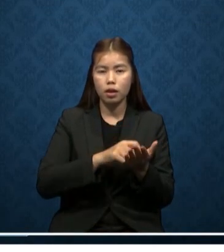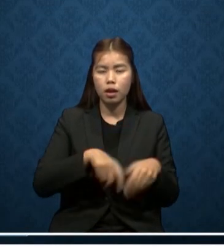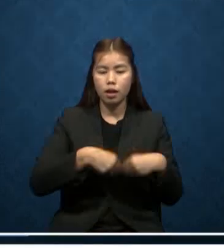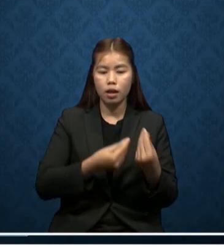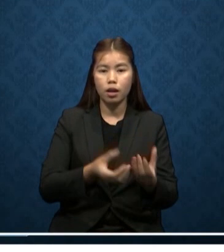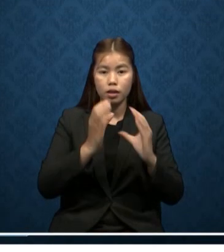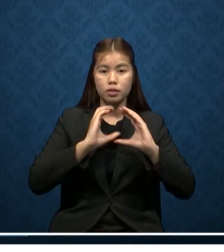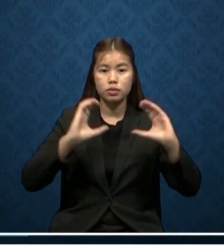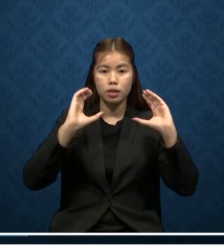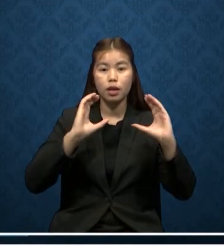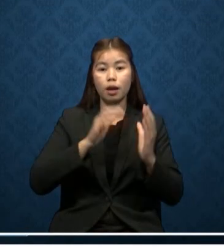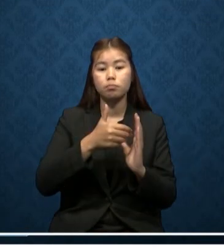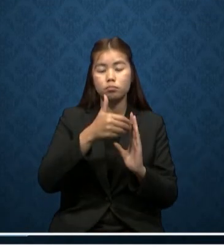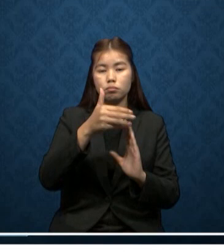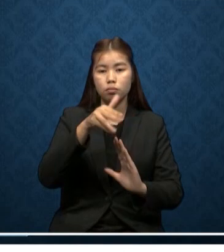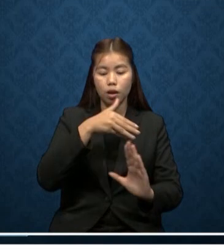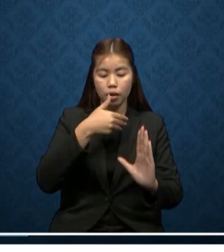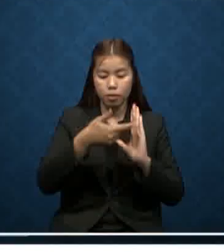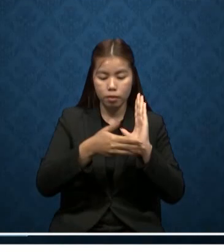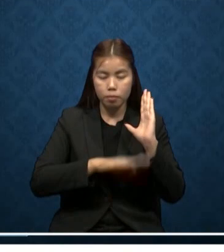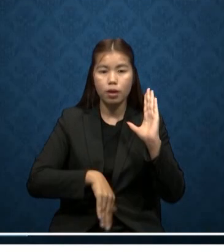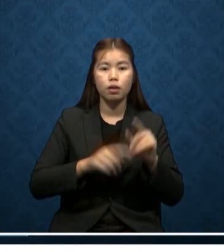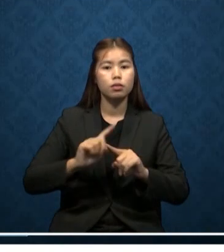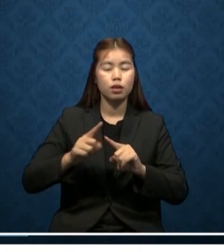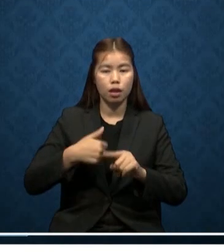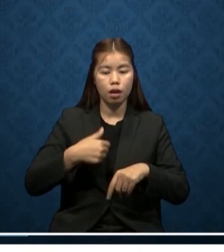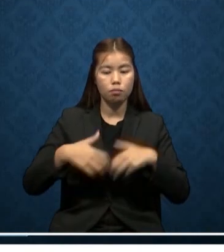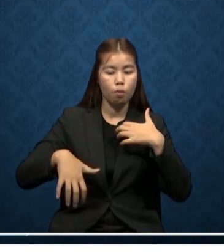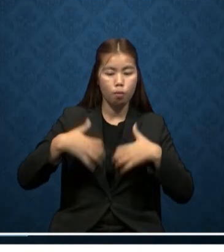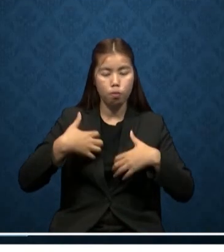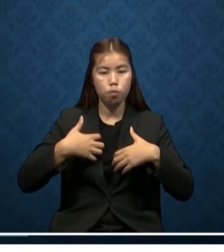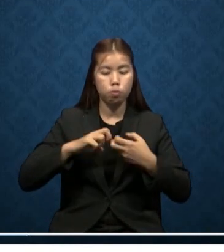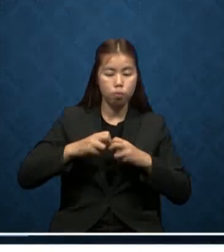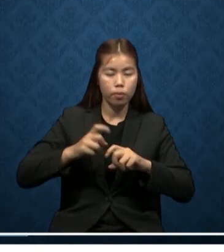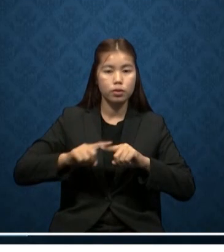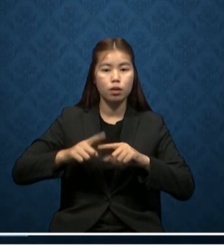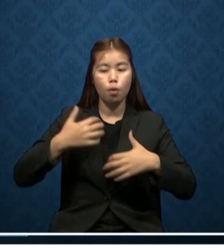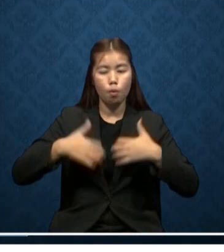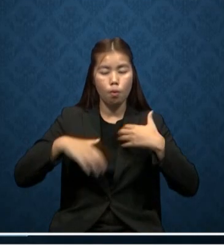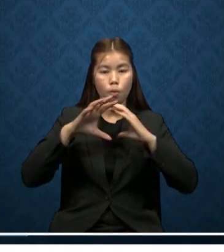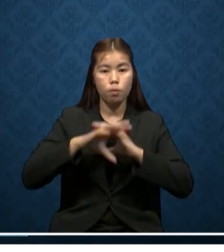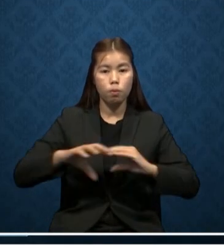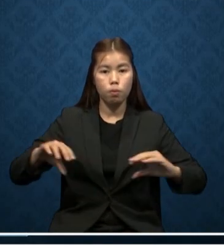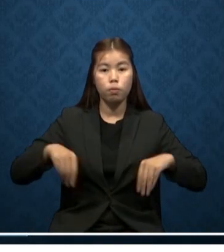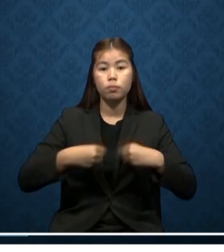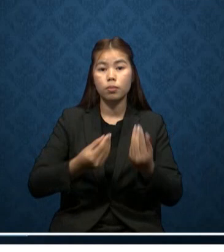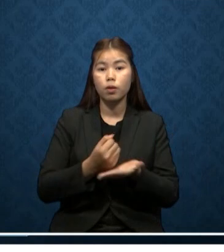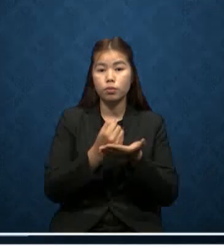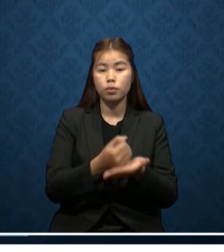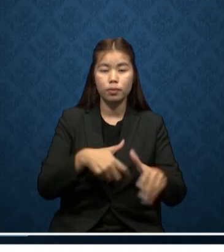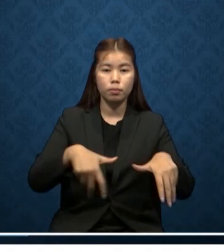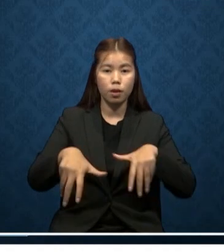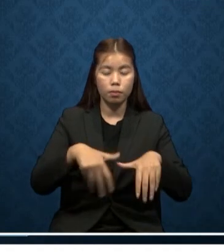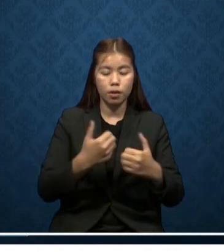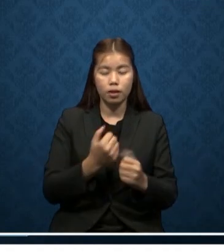ส่วนภูมิภาคเพื่อแก้ไขปัญหาความเดือดร้อนของประชาชนอันนี้ก็คือการที่ปบัติตามพระราชบัญญัติพระ